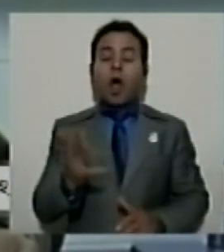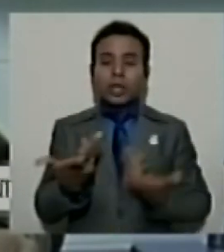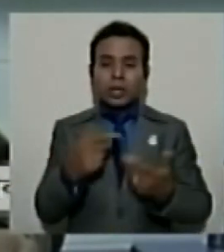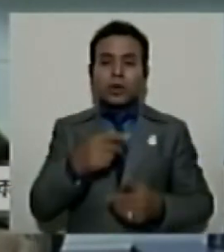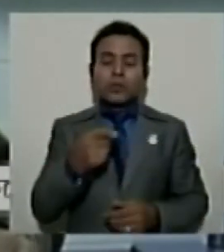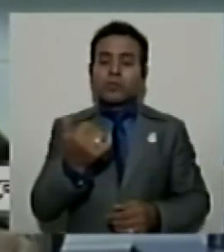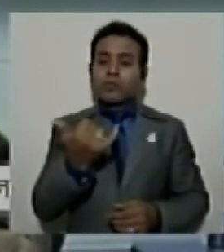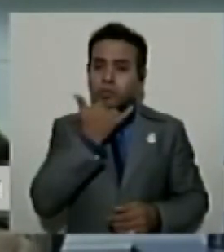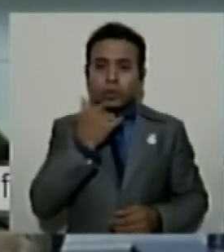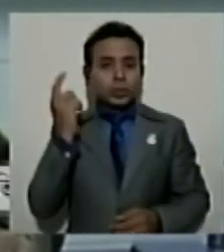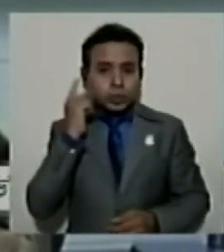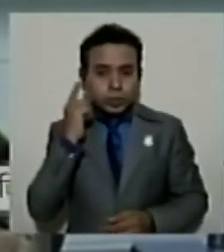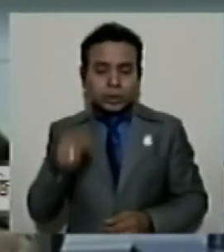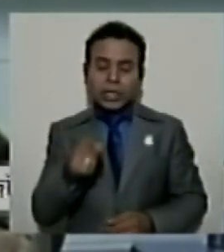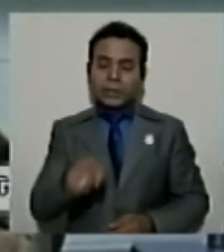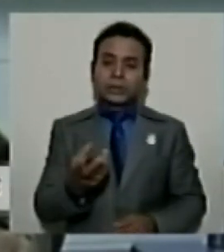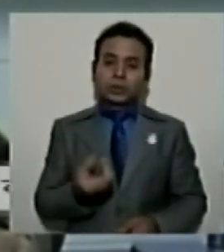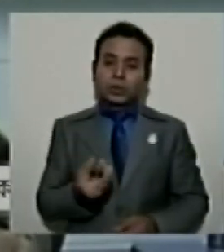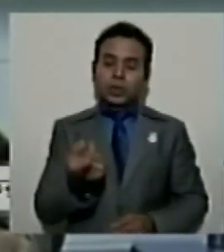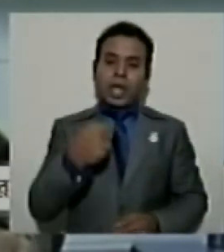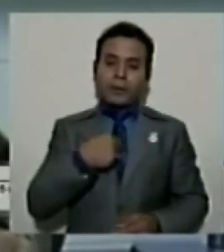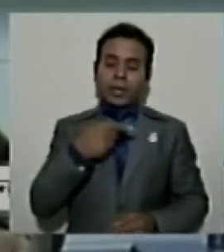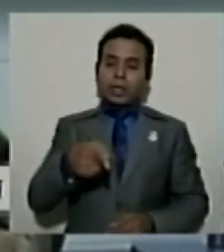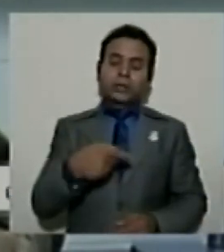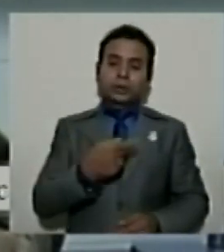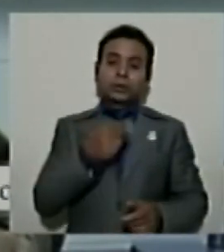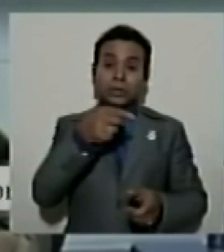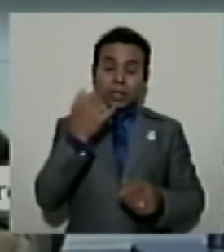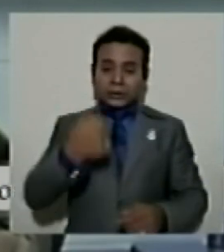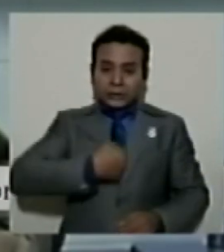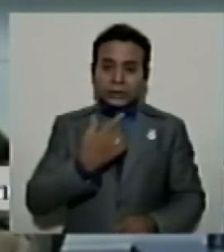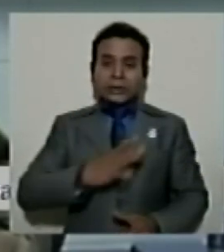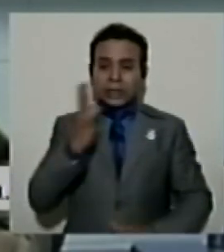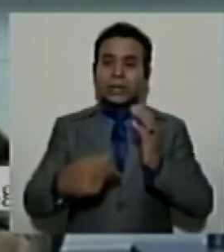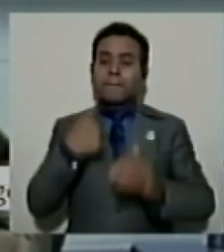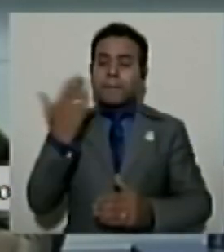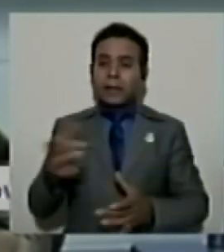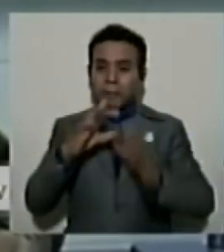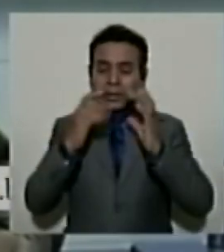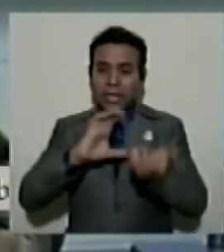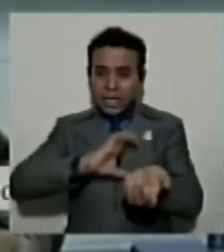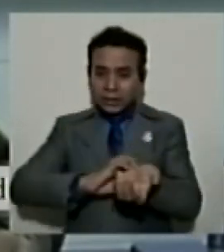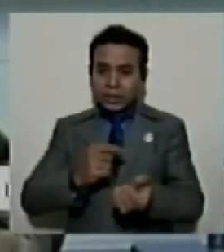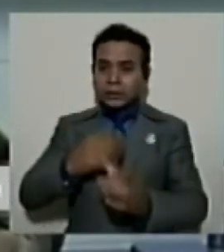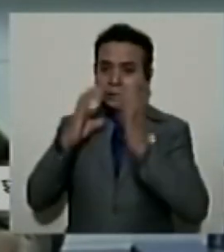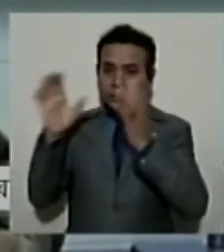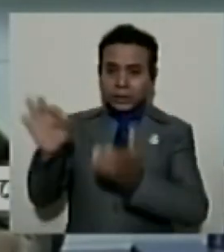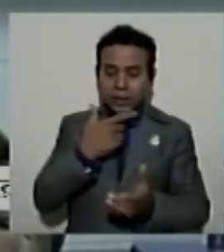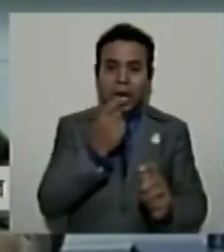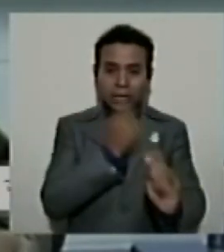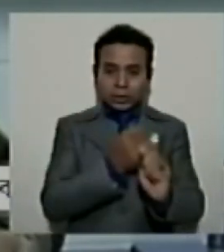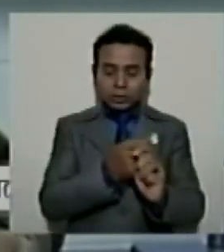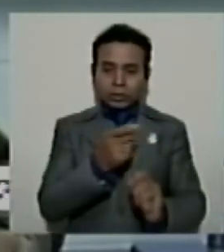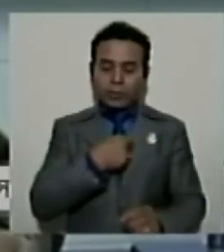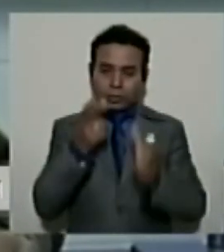থাকি। আমি ইতিপূর্বে এই প্রেস ব্রিফিং দেওয়ার পরে এর পরেও দেখা যাচ্ছে যে বিভিন্ন সংবাদ